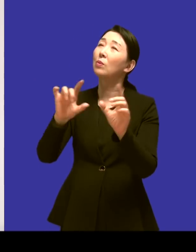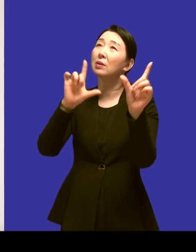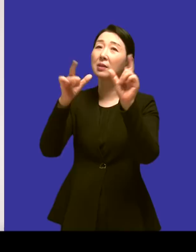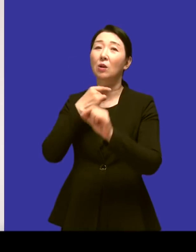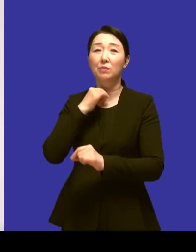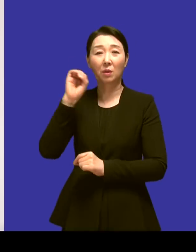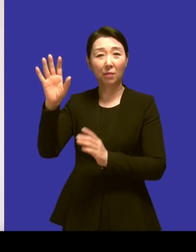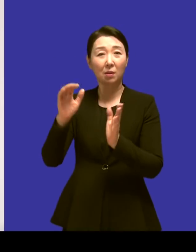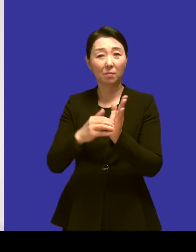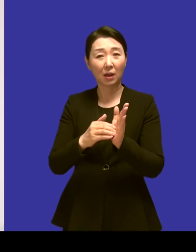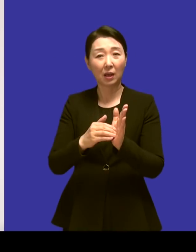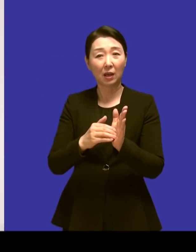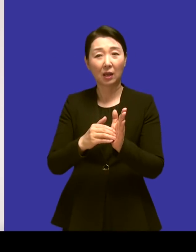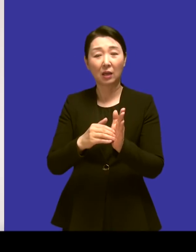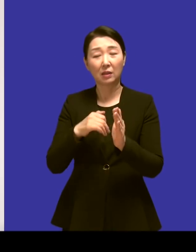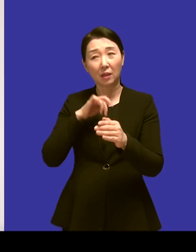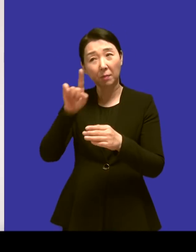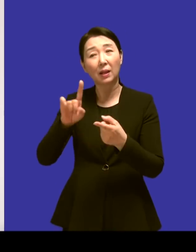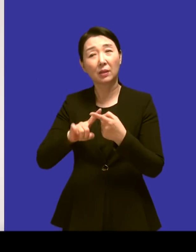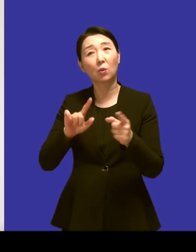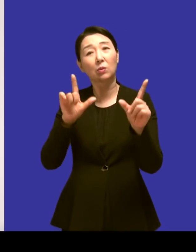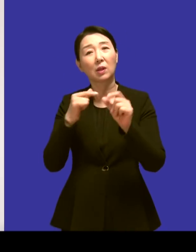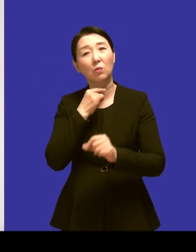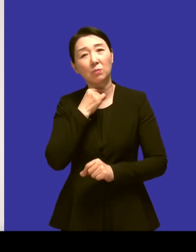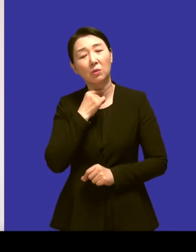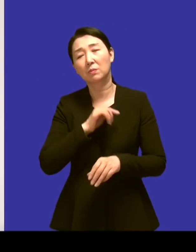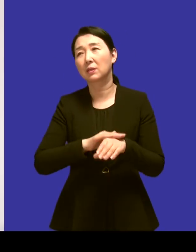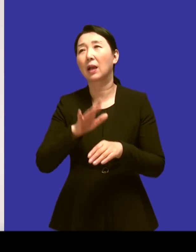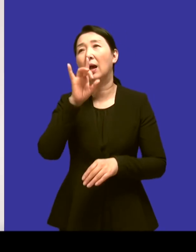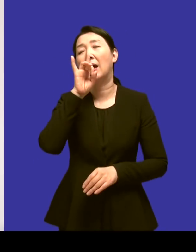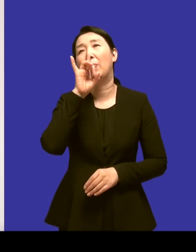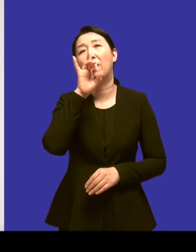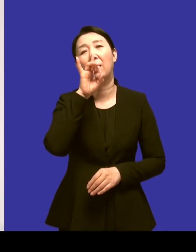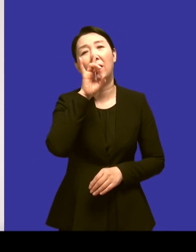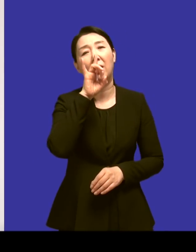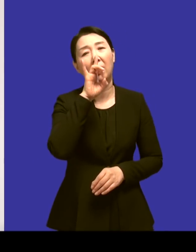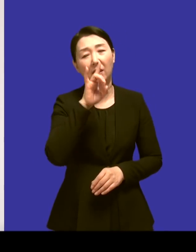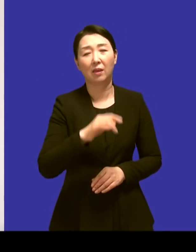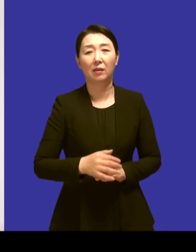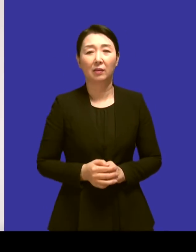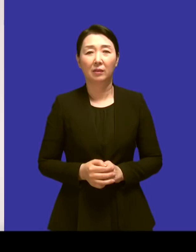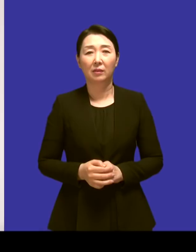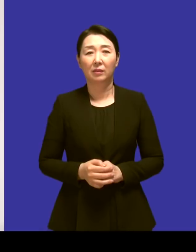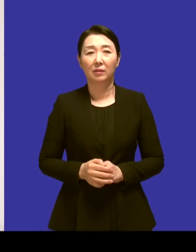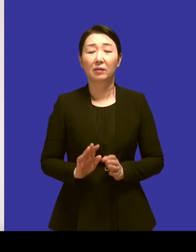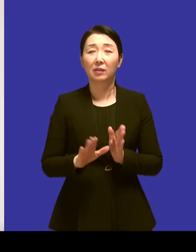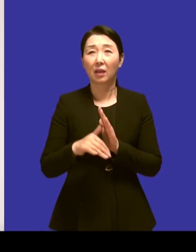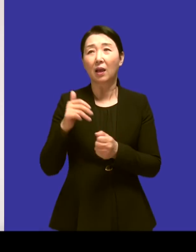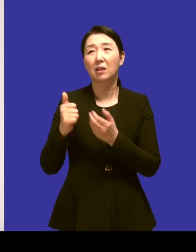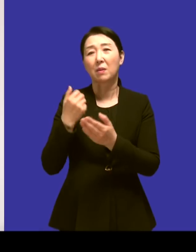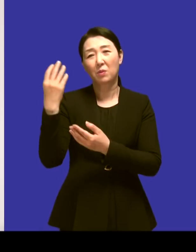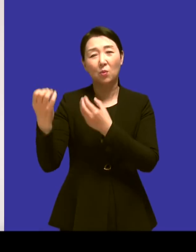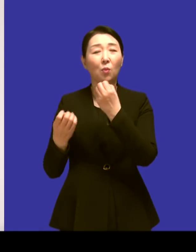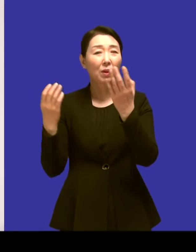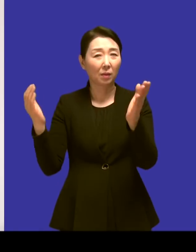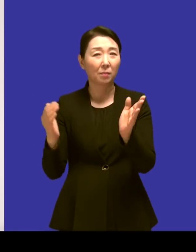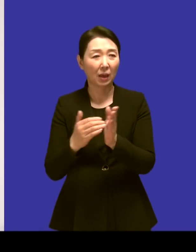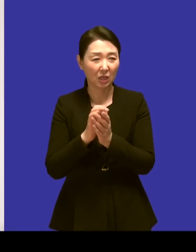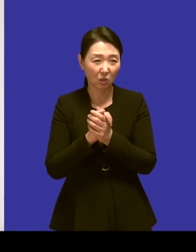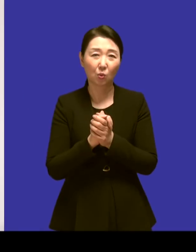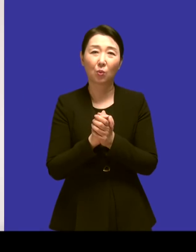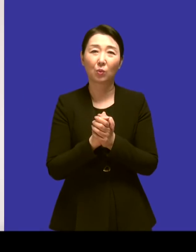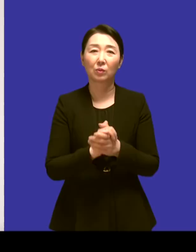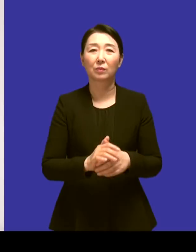얘기하고 나 말한 대로 살고 싶은데 나 이게 잘 안 된다. 약간 그렇게 좀 처절하게 하나님 앞에 계속해서 제가 고백하고